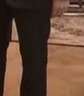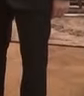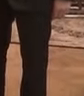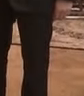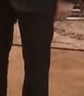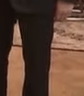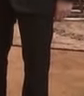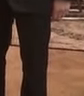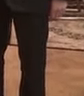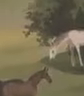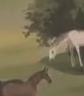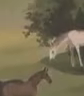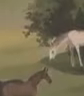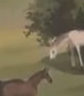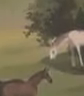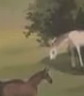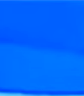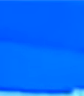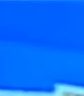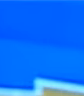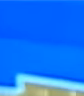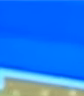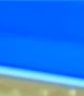искусства Южно-Казахстанской области.